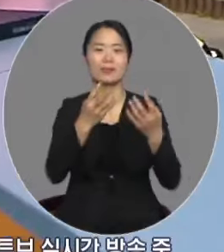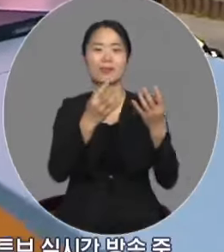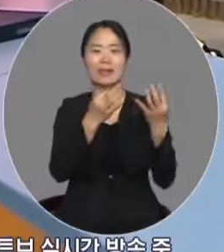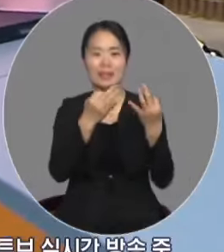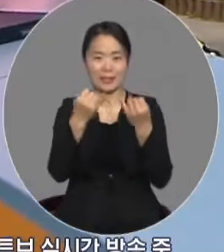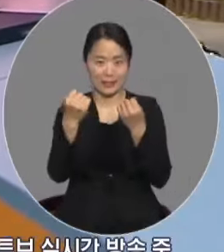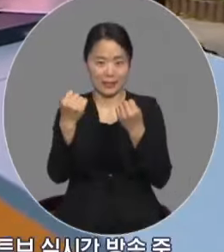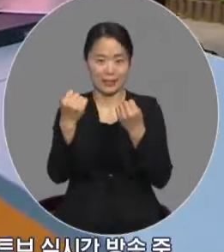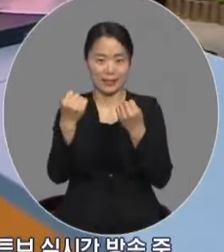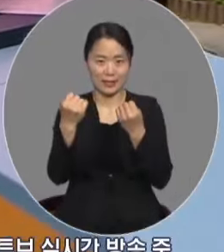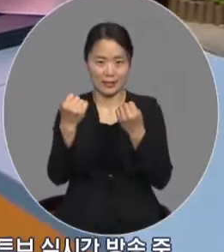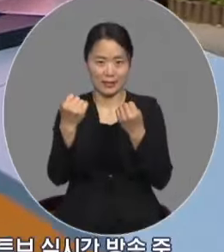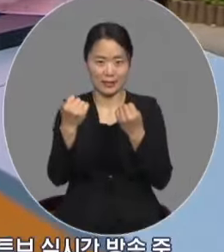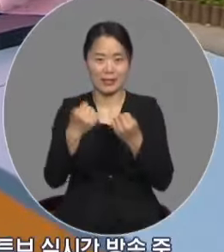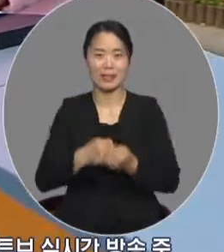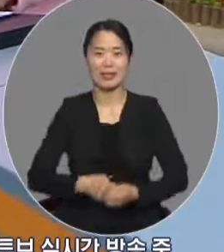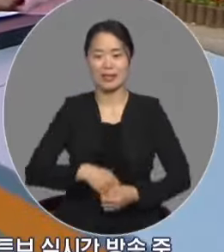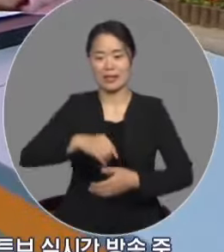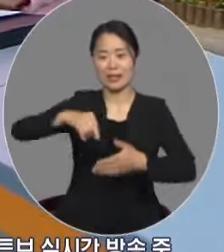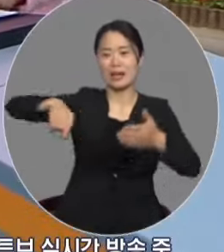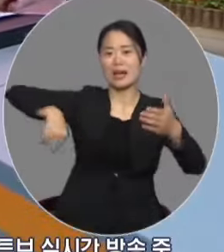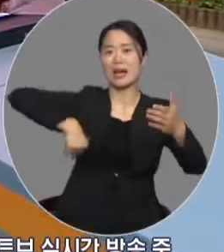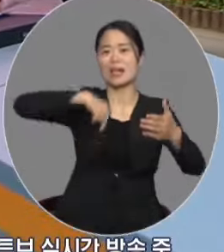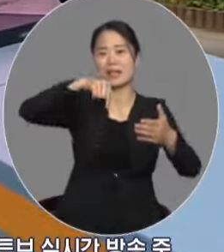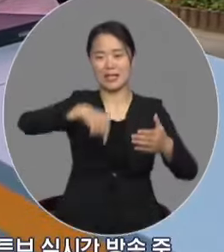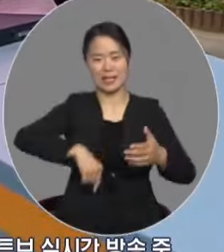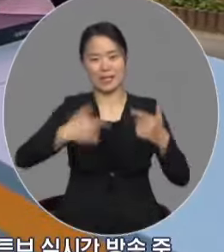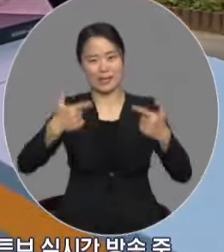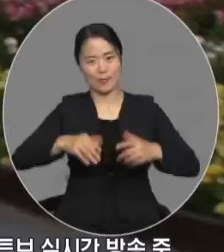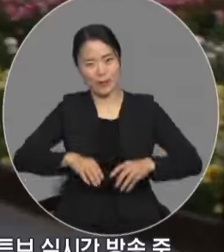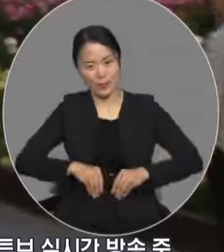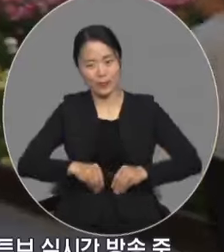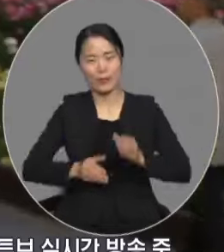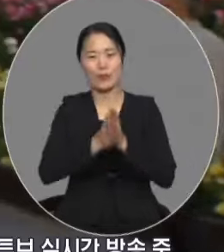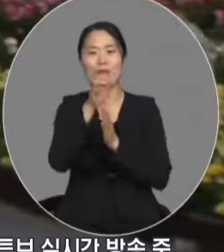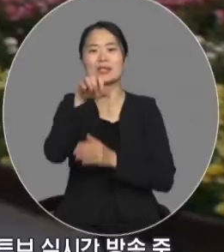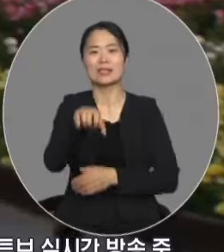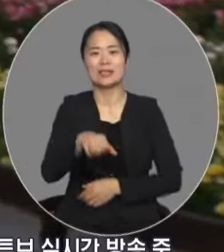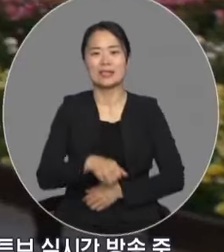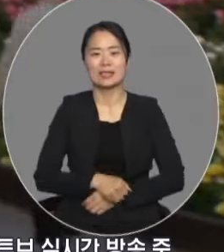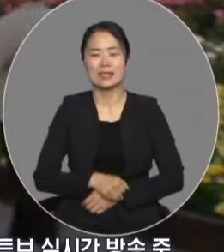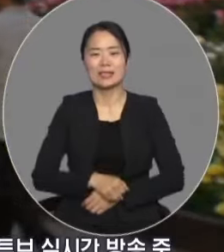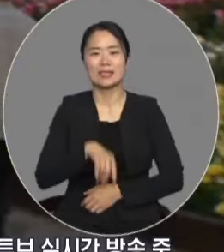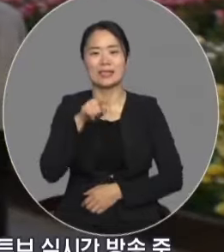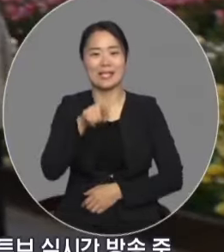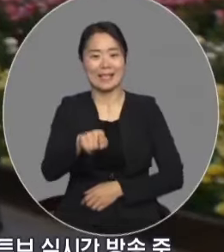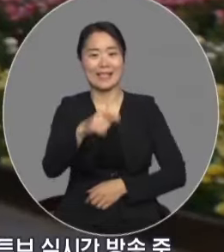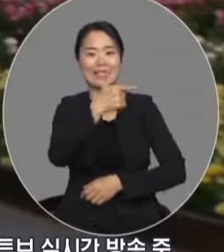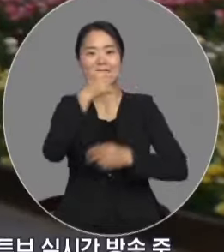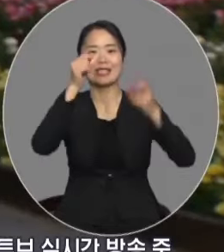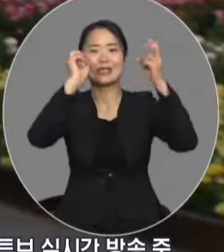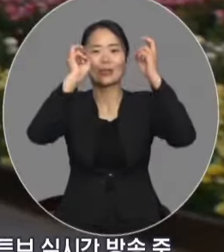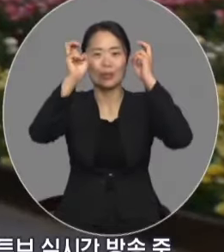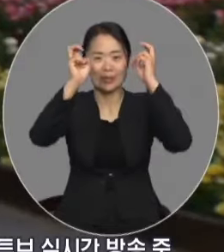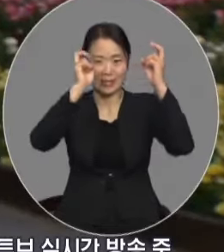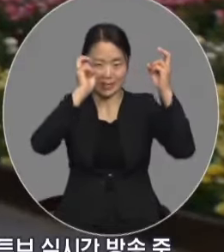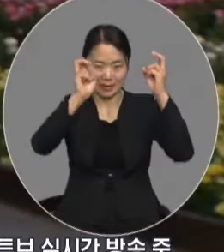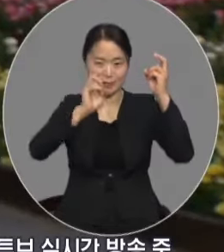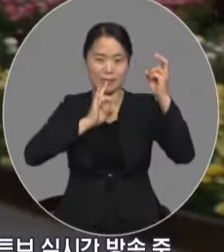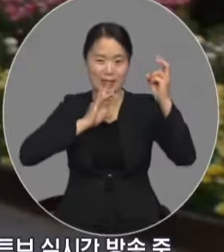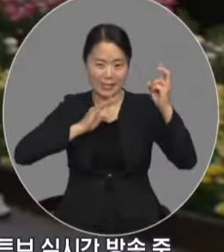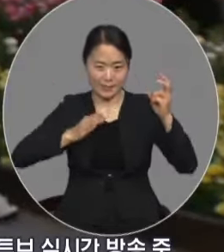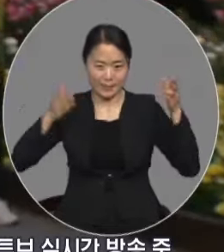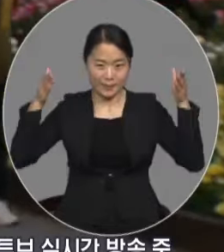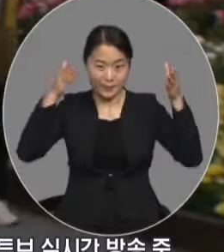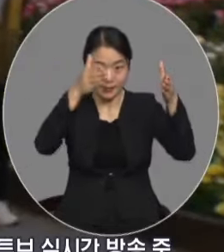도시이지만 사실은 내면을 보면 아직까지 늘 배고픈 도시이기도 합니다. 그중에 너무 대기업 큰 것만 이렇게 추구하다